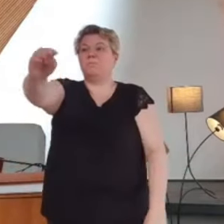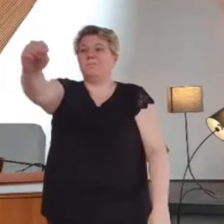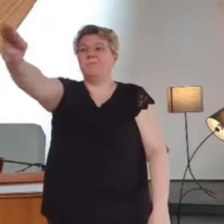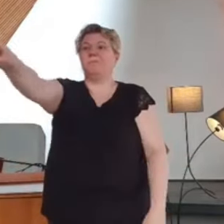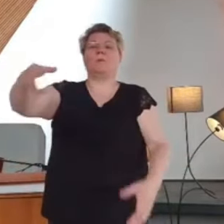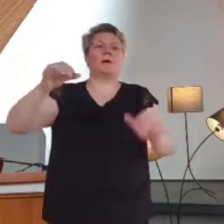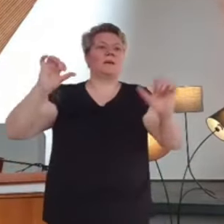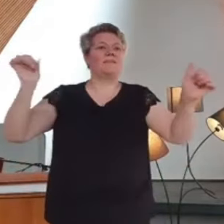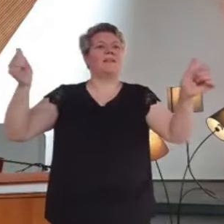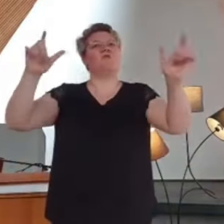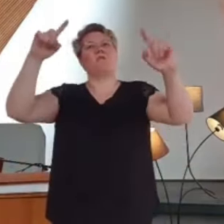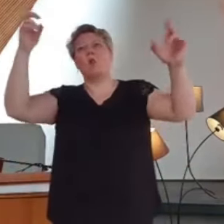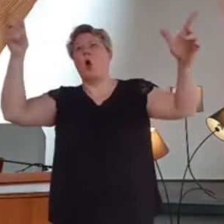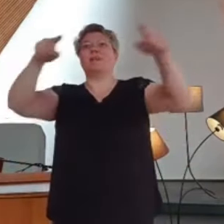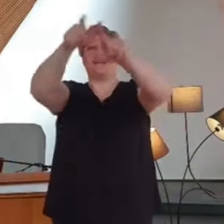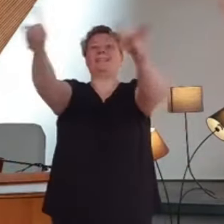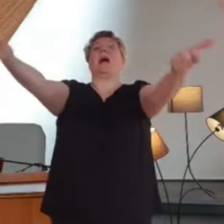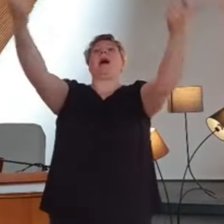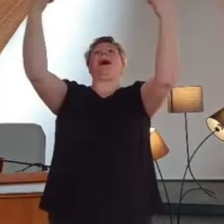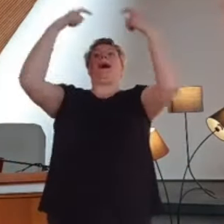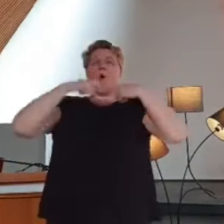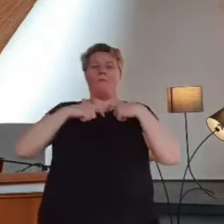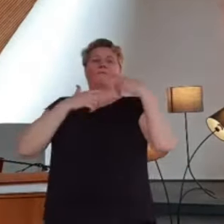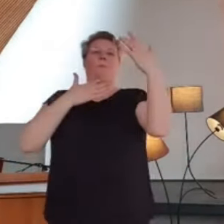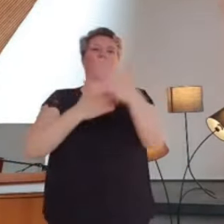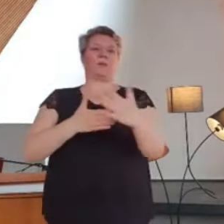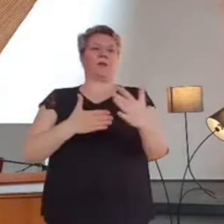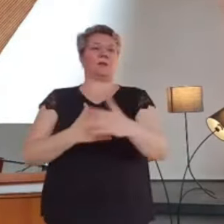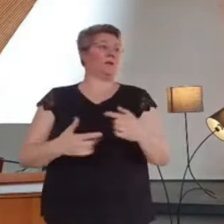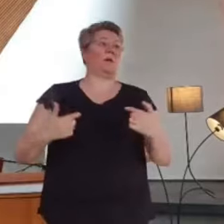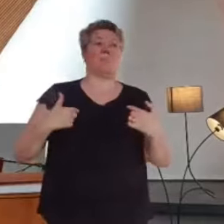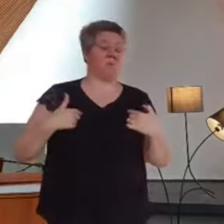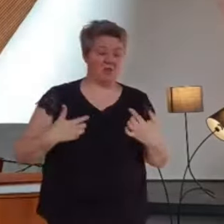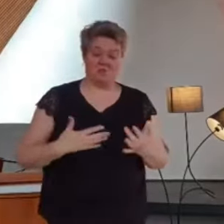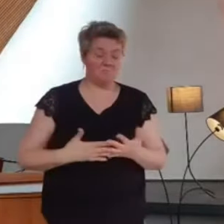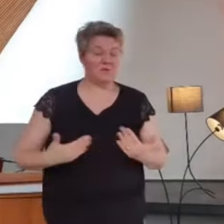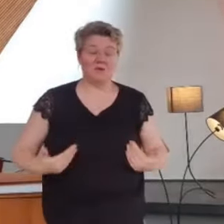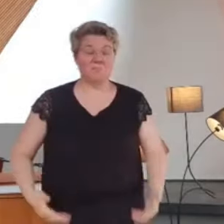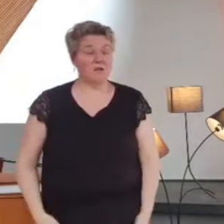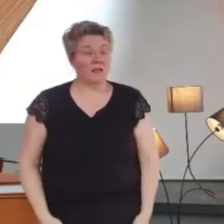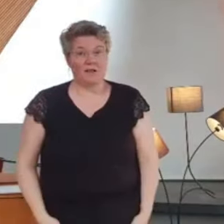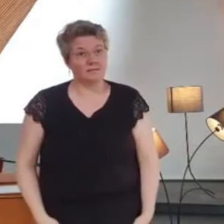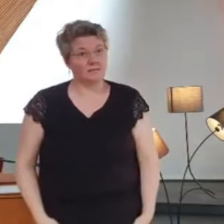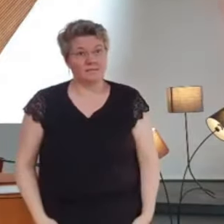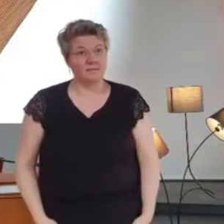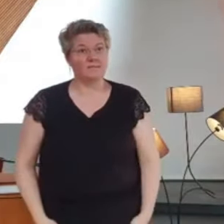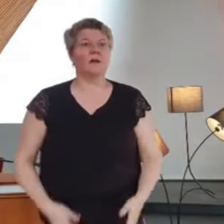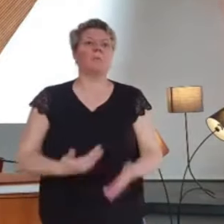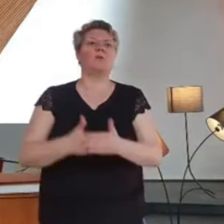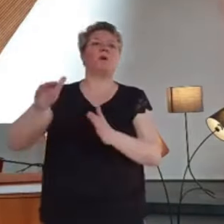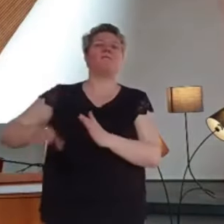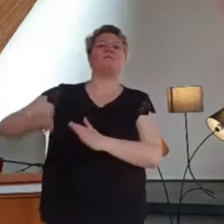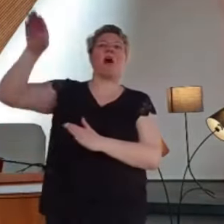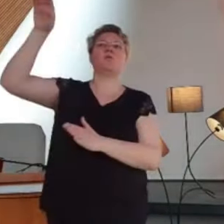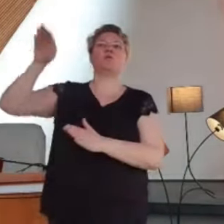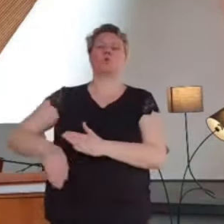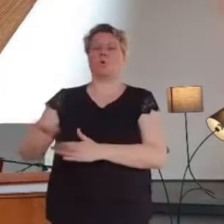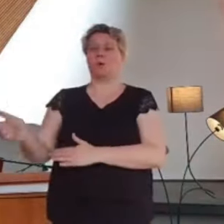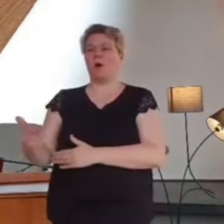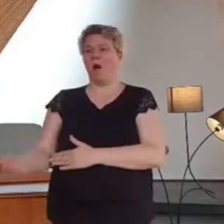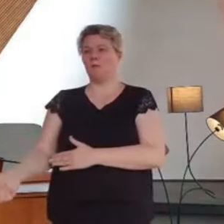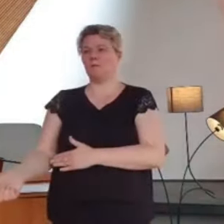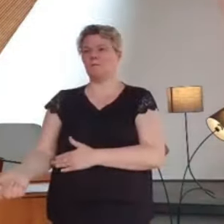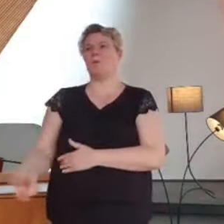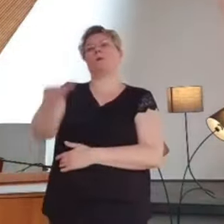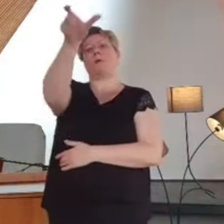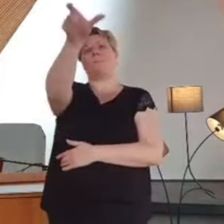der Gesellschaft von anderen Menschen oft entgegengebracht werden. Aber nicht nur Barrieren wie fehlende Fahrstühle, sondern eben auch Barrieren